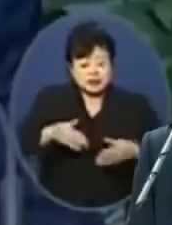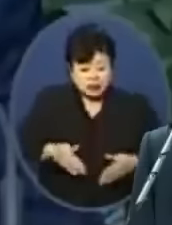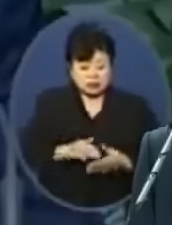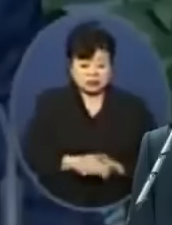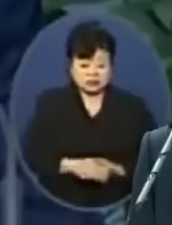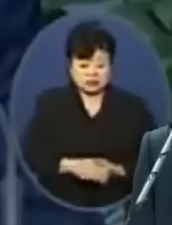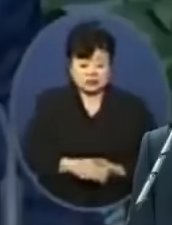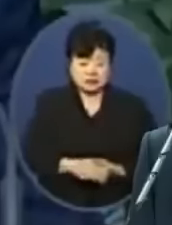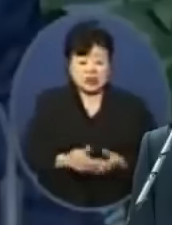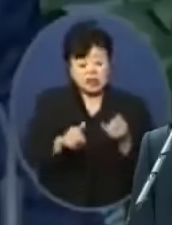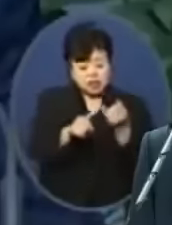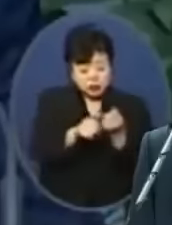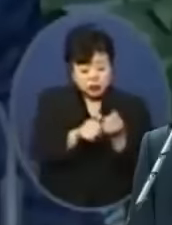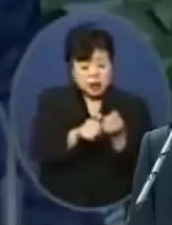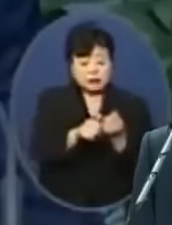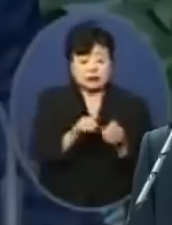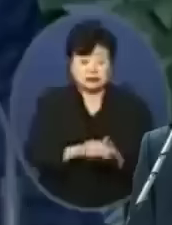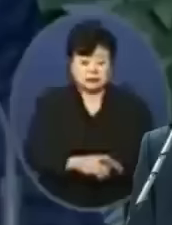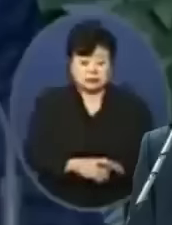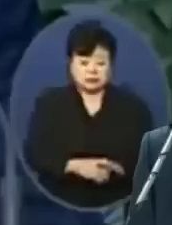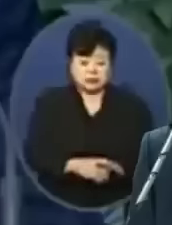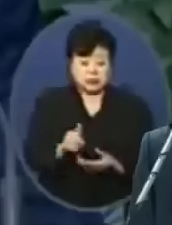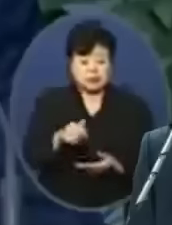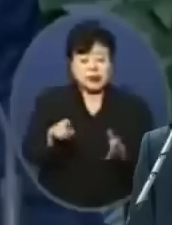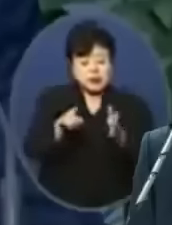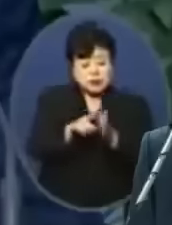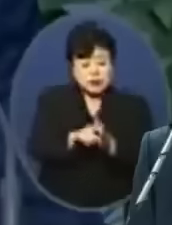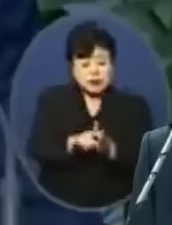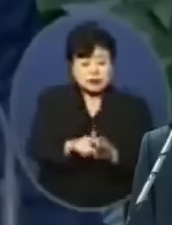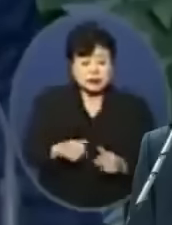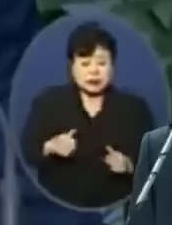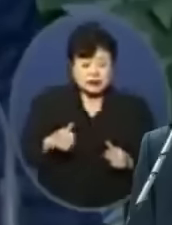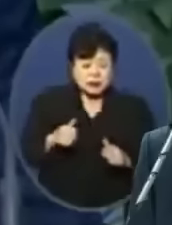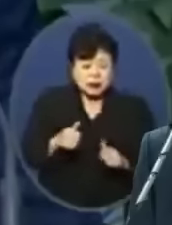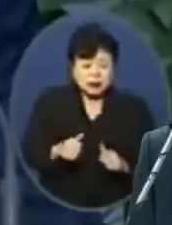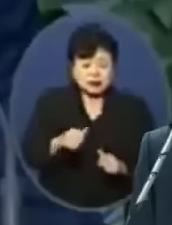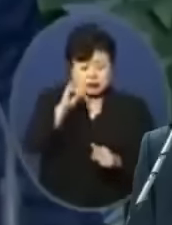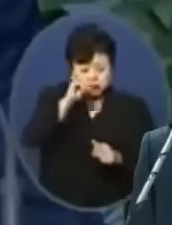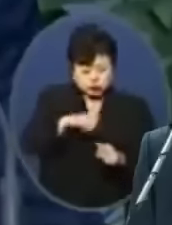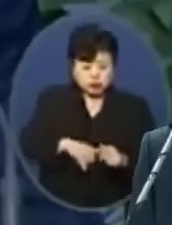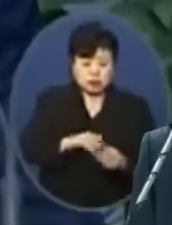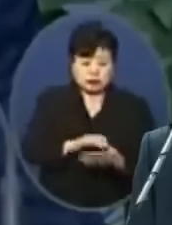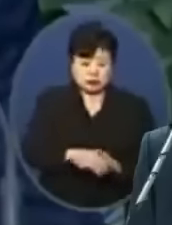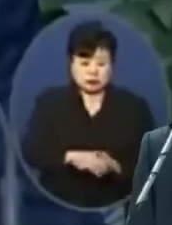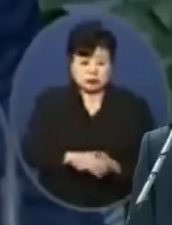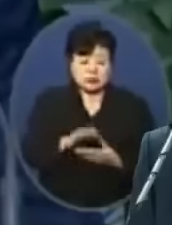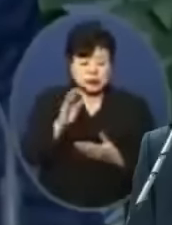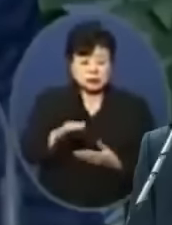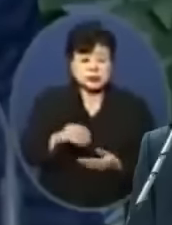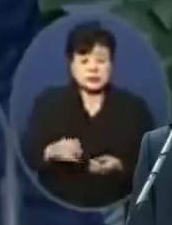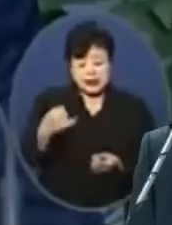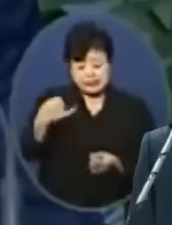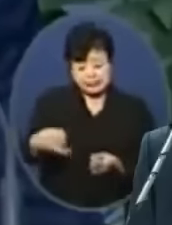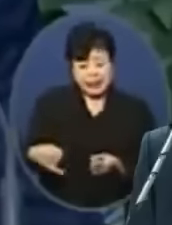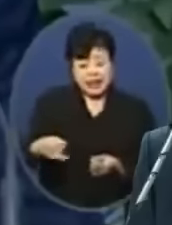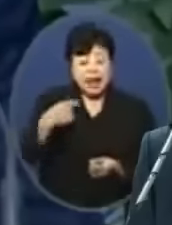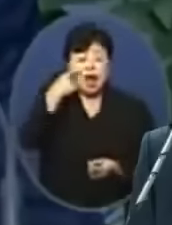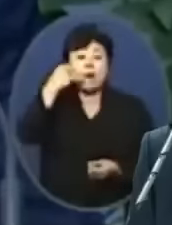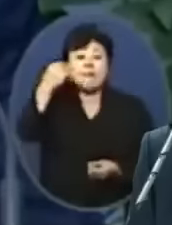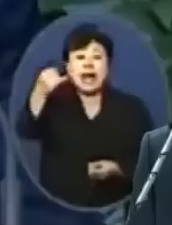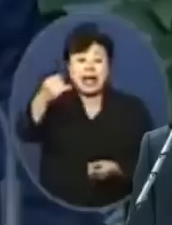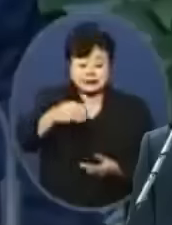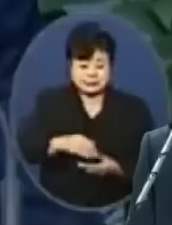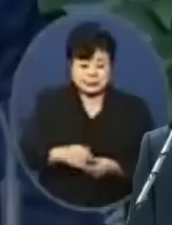태어났고, 결혼하고 난 다음 남편을 위해서 있는 힘을 다 다했습니다. 그 다음에는 내 딸의